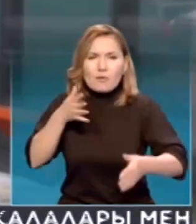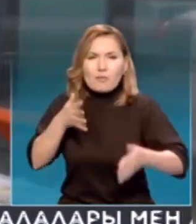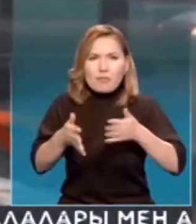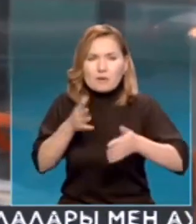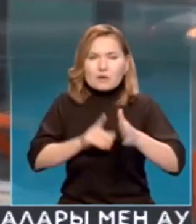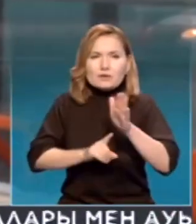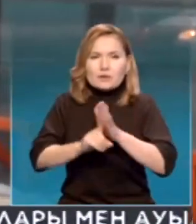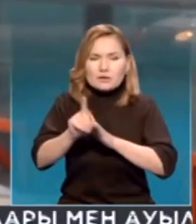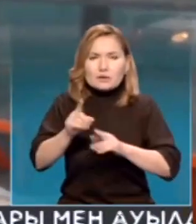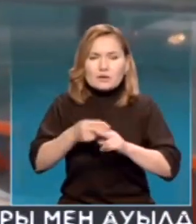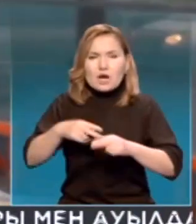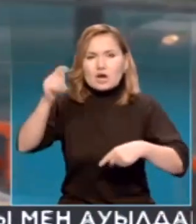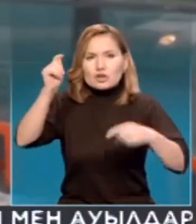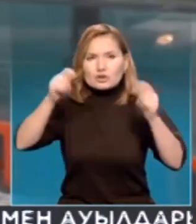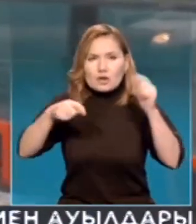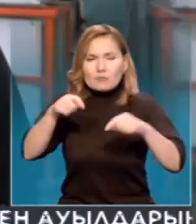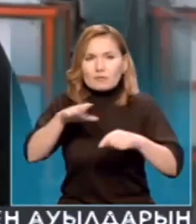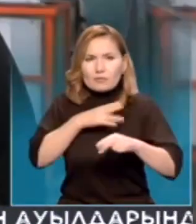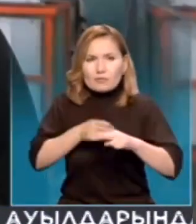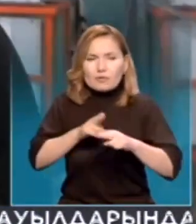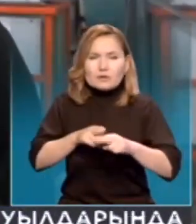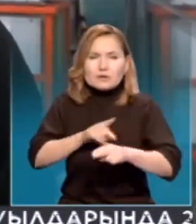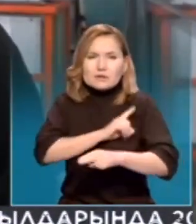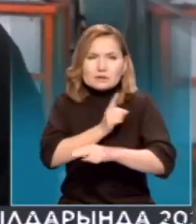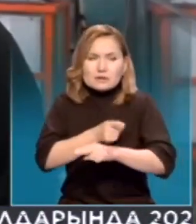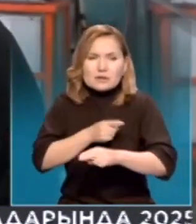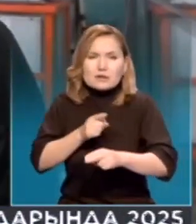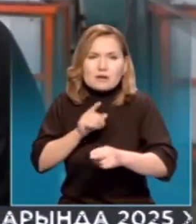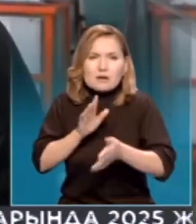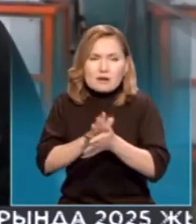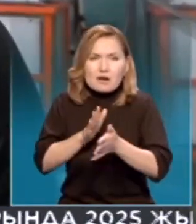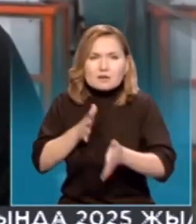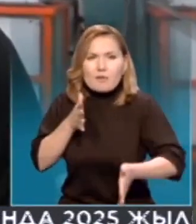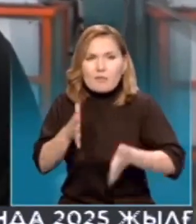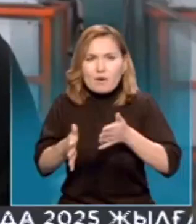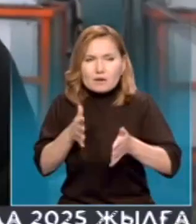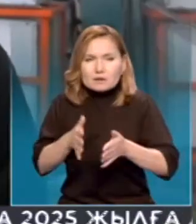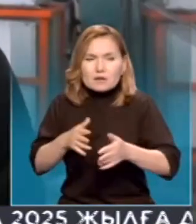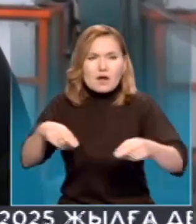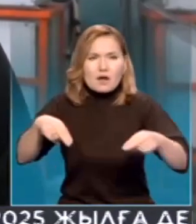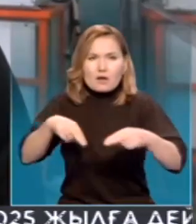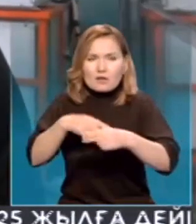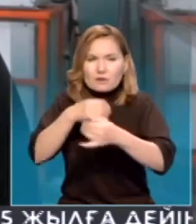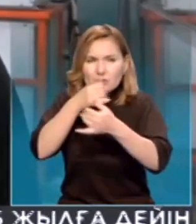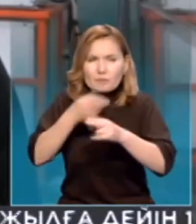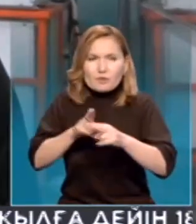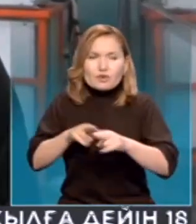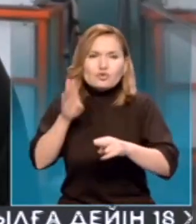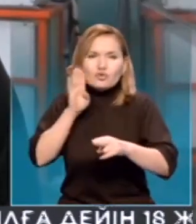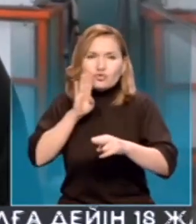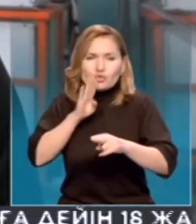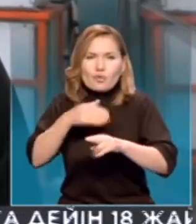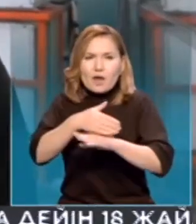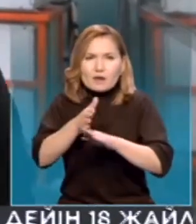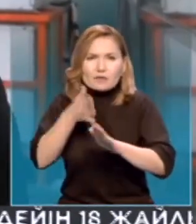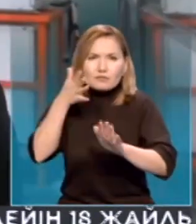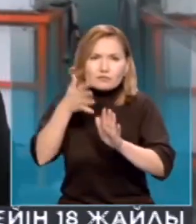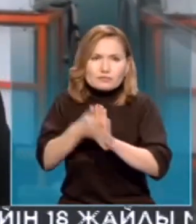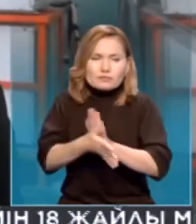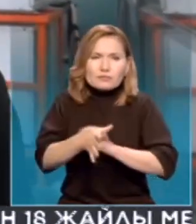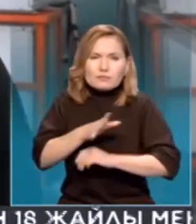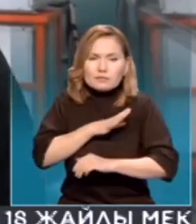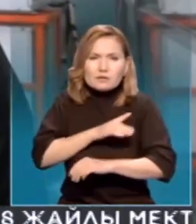Бүкіл үстің шылқы мен шыдап қоңқырап кіші. Жер лай, әрине су, аяқтан су өтті.